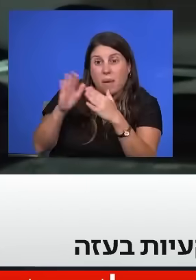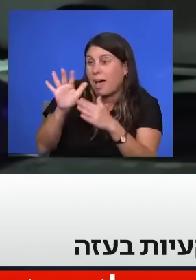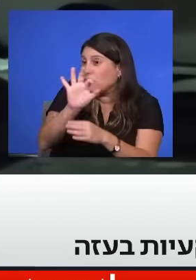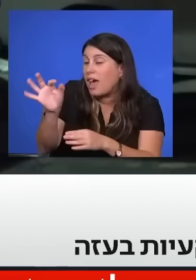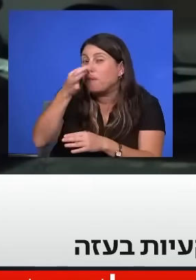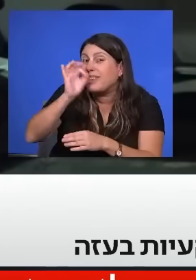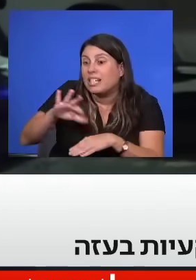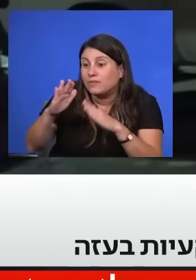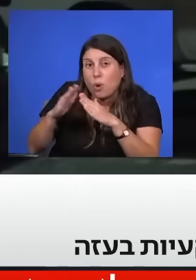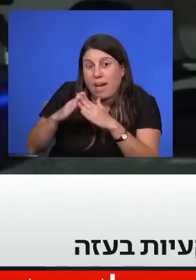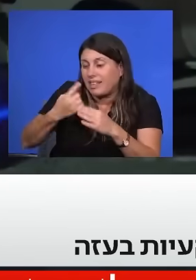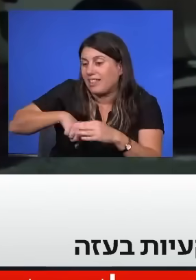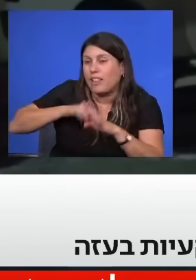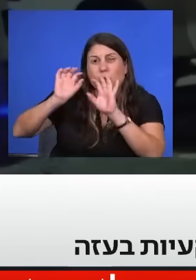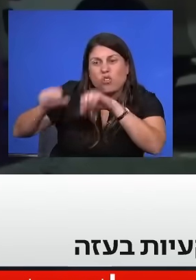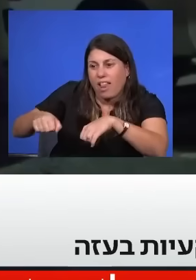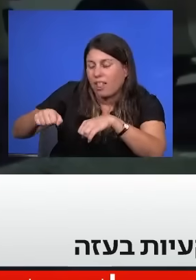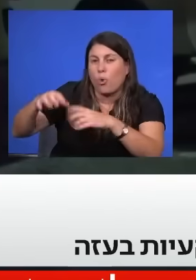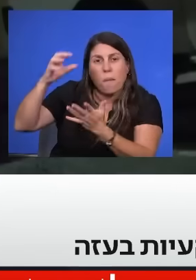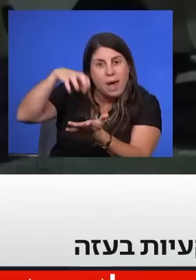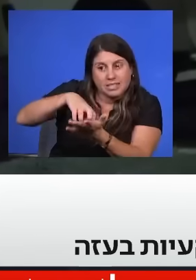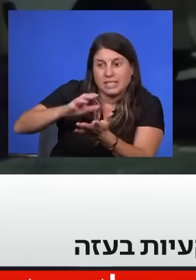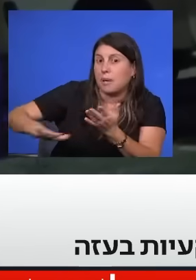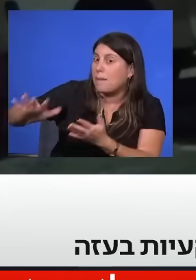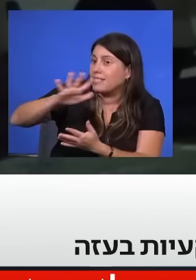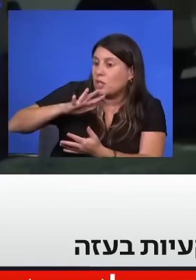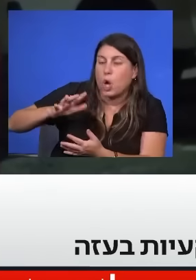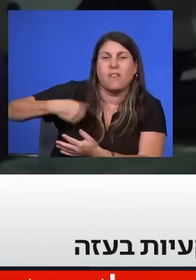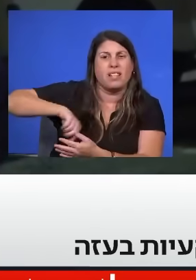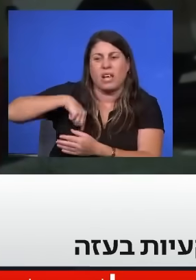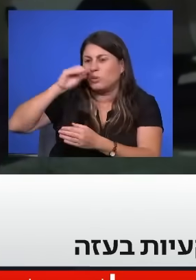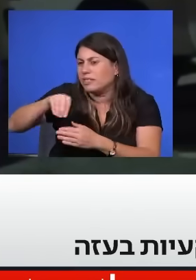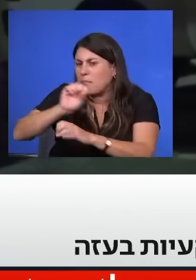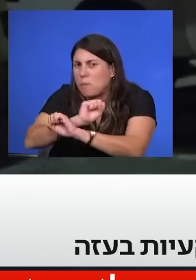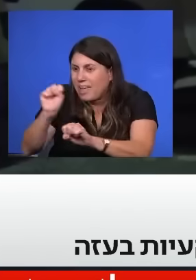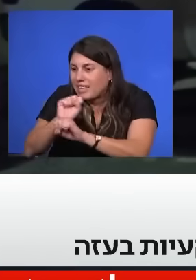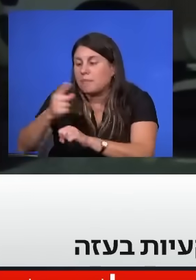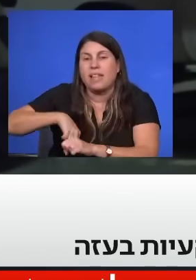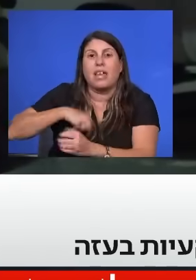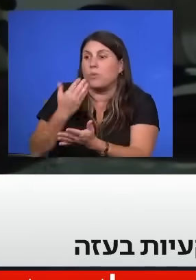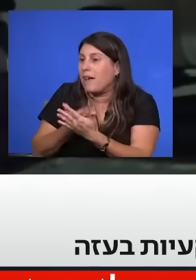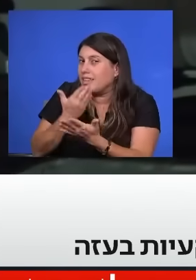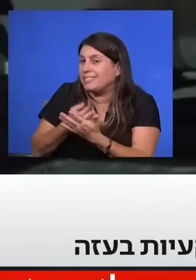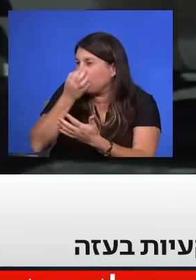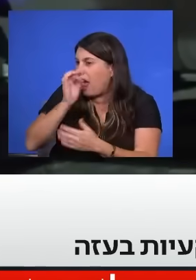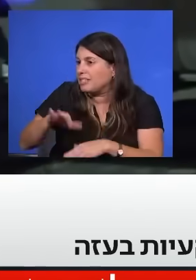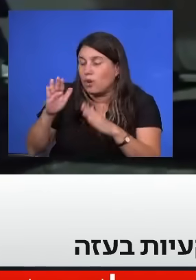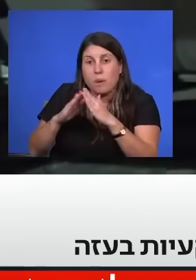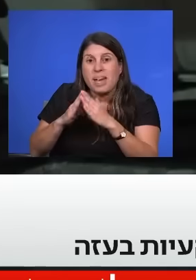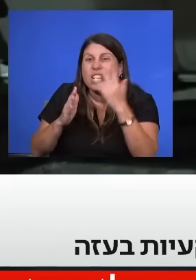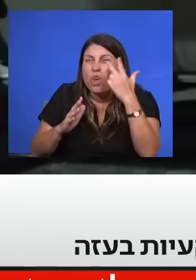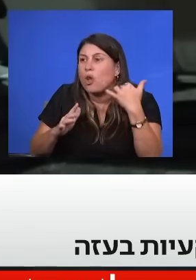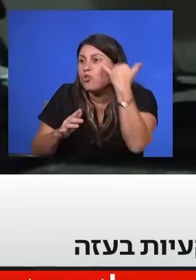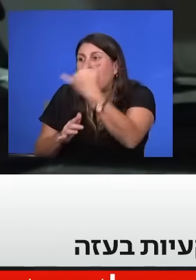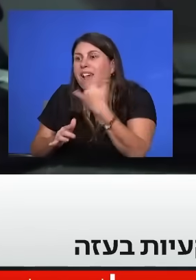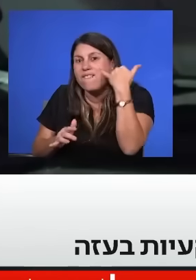השתלטנו כאן על בסיס באזור, אנחנו מתענים, ממליצים לכם לעזוב את הבית, שלוש שיחות כזאת כאלו